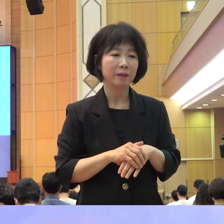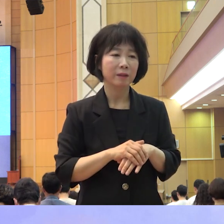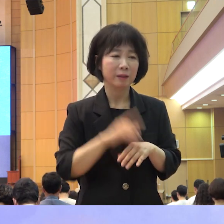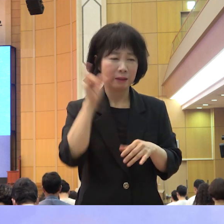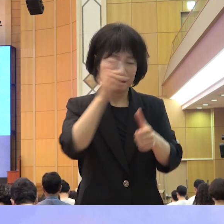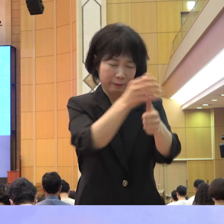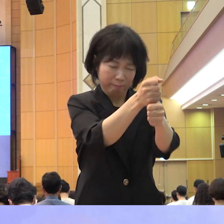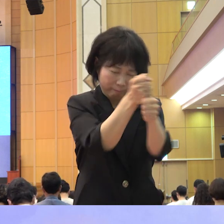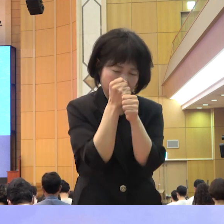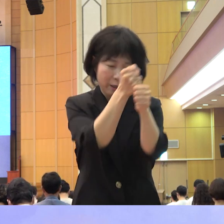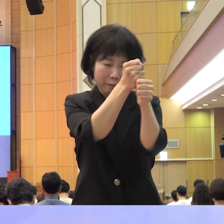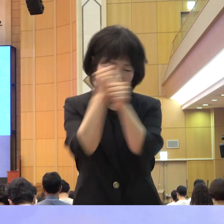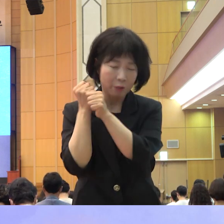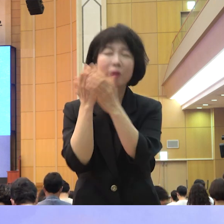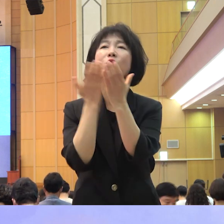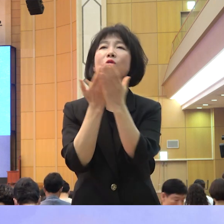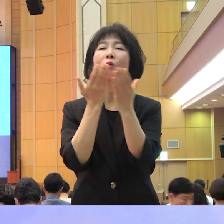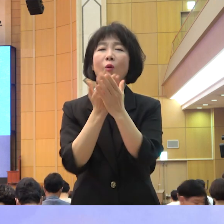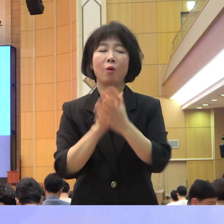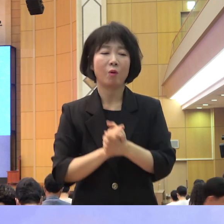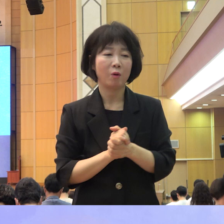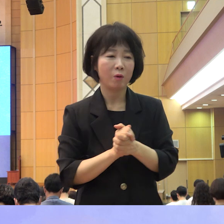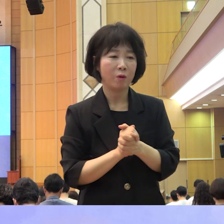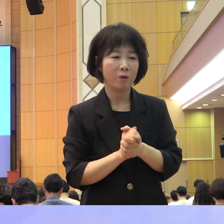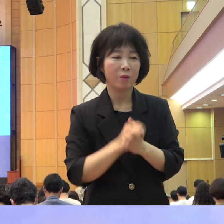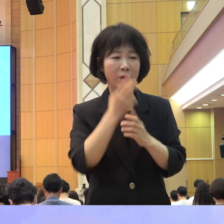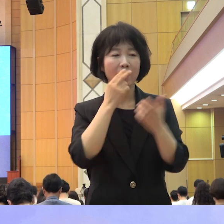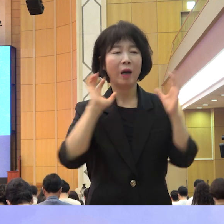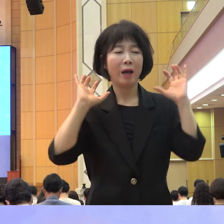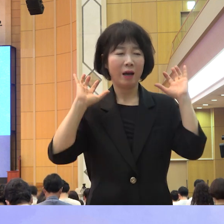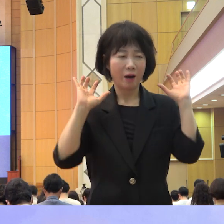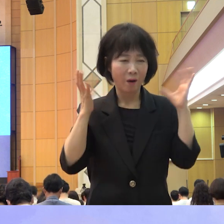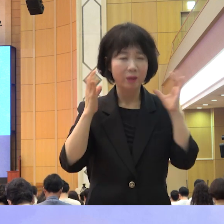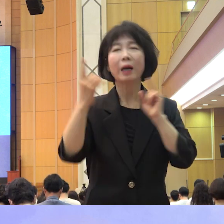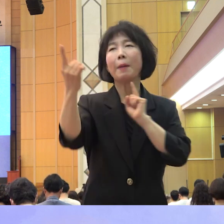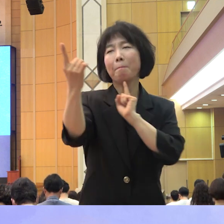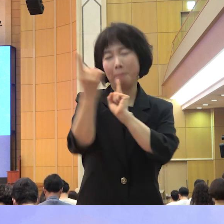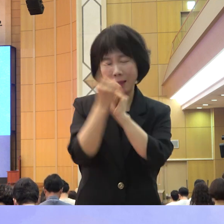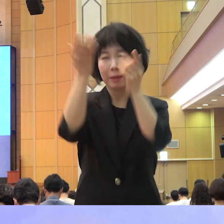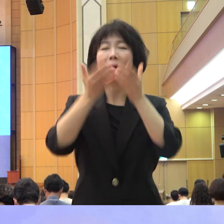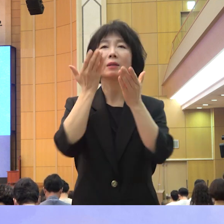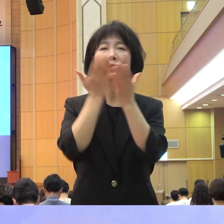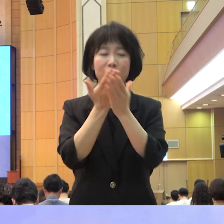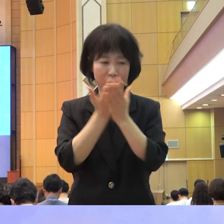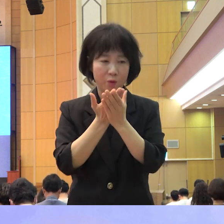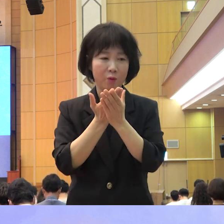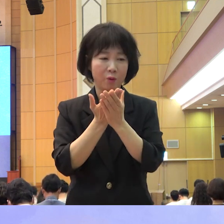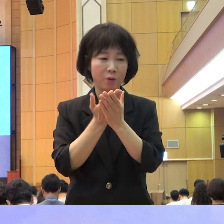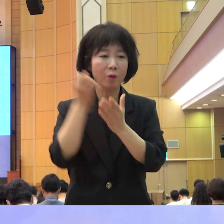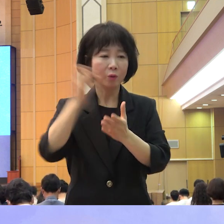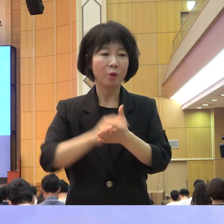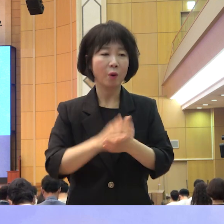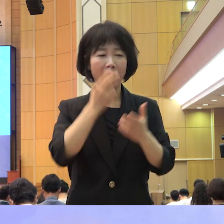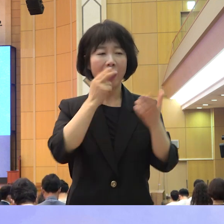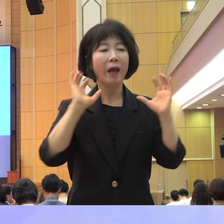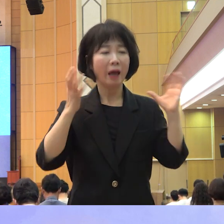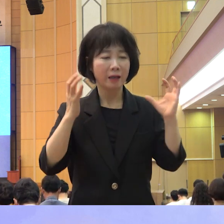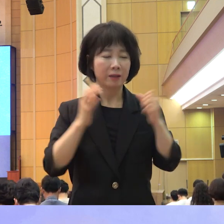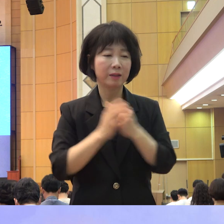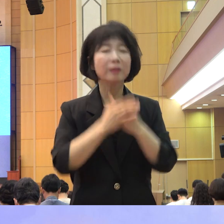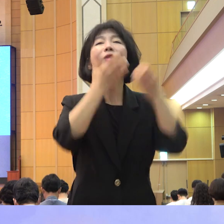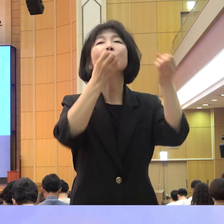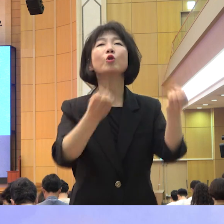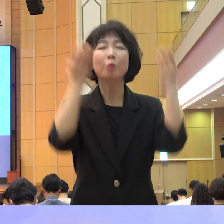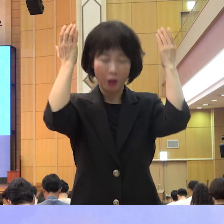붙잡아 주시고 우리 어린아이들을 만나 주시고 또 우리